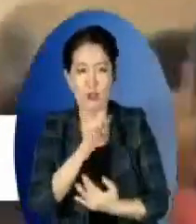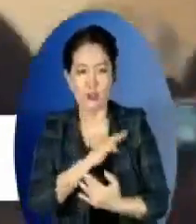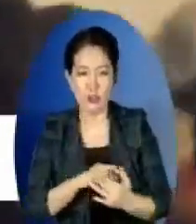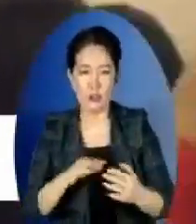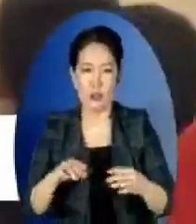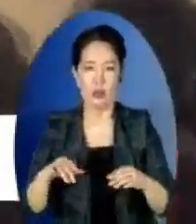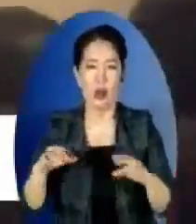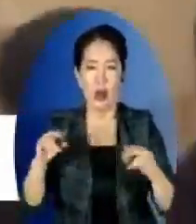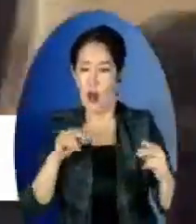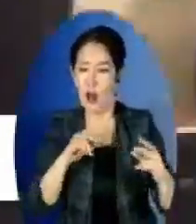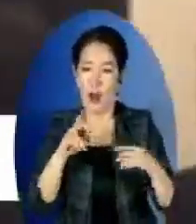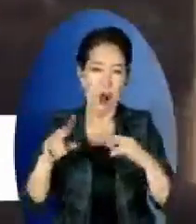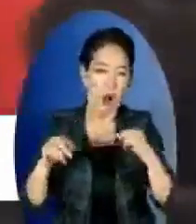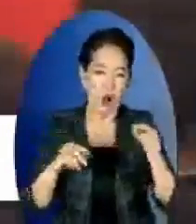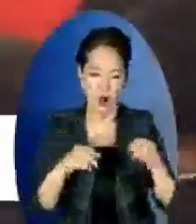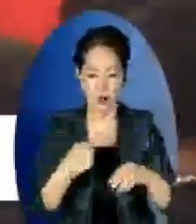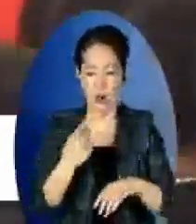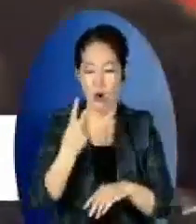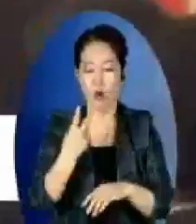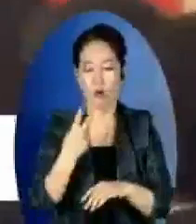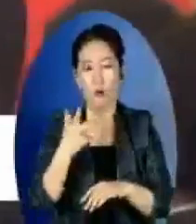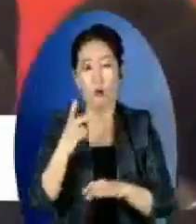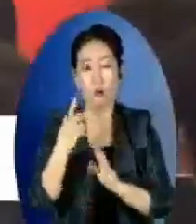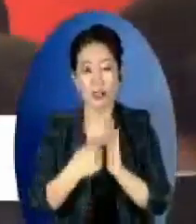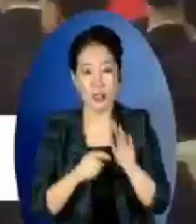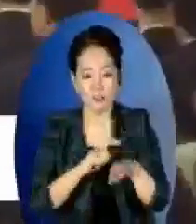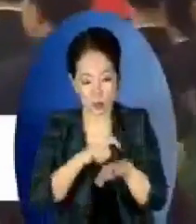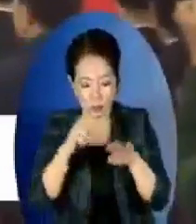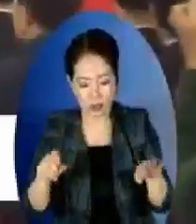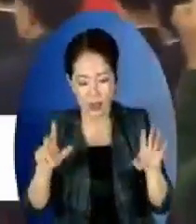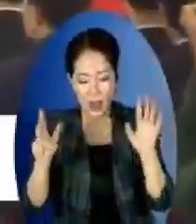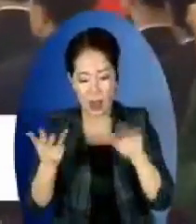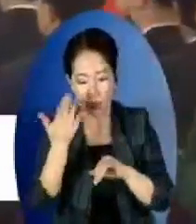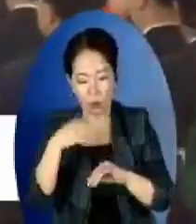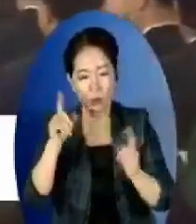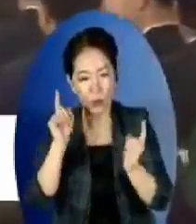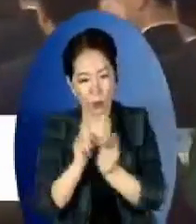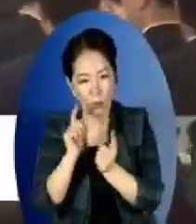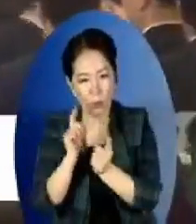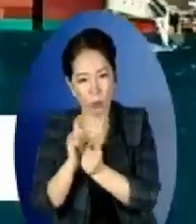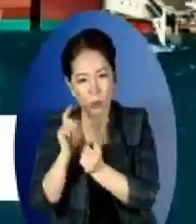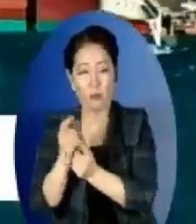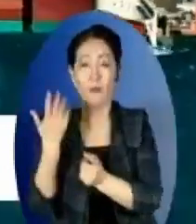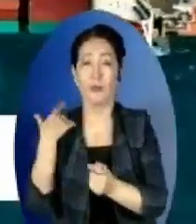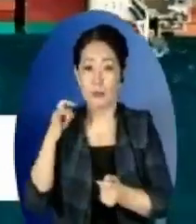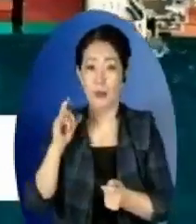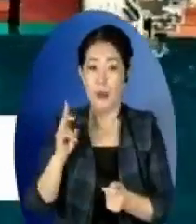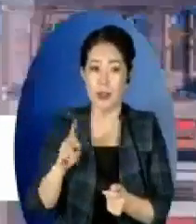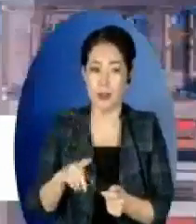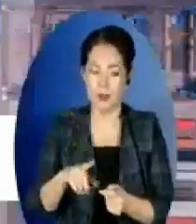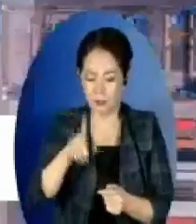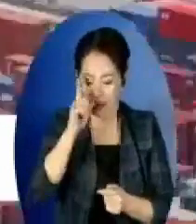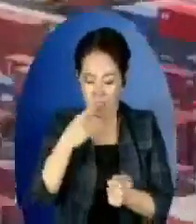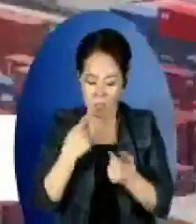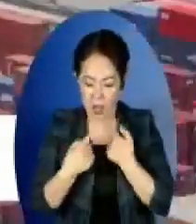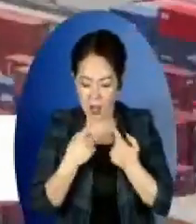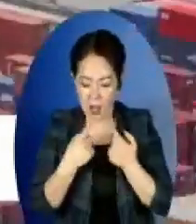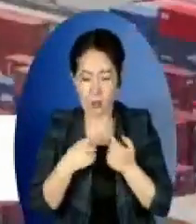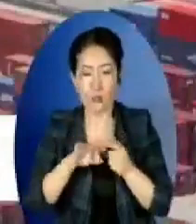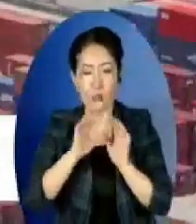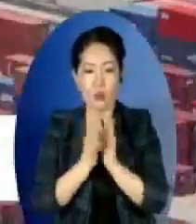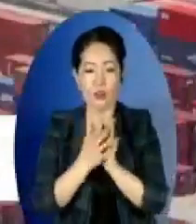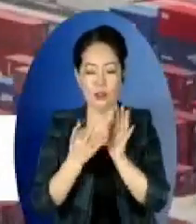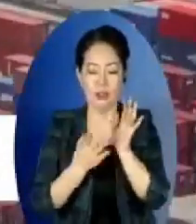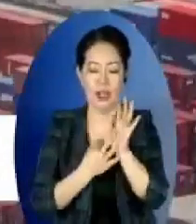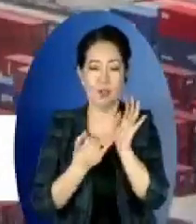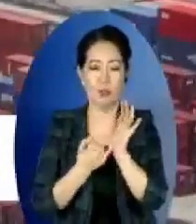сүүлийн 23 сарын хугацаанд нийтдээ 13 удаагийн өндөр дээд түвшний уулзалтуудыг хийж байсан байна. За эхний шатны хилэлцээр нийтдээ 86